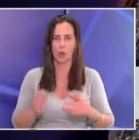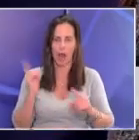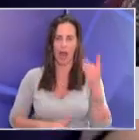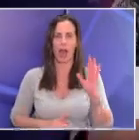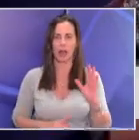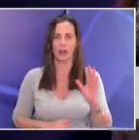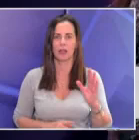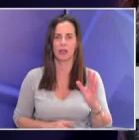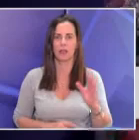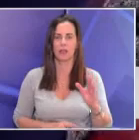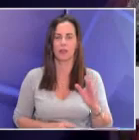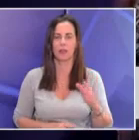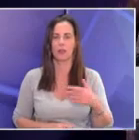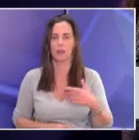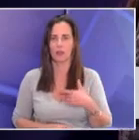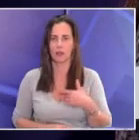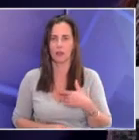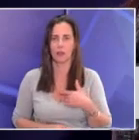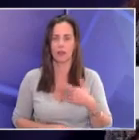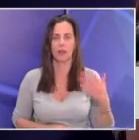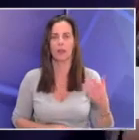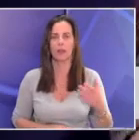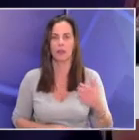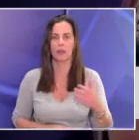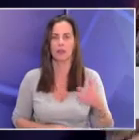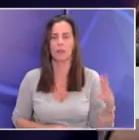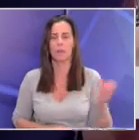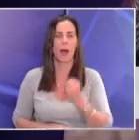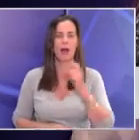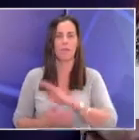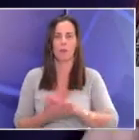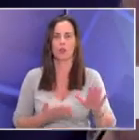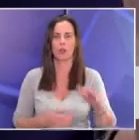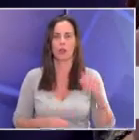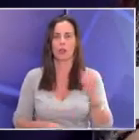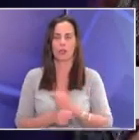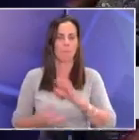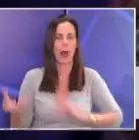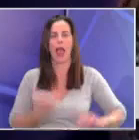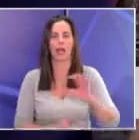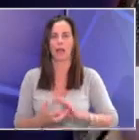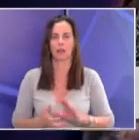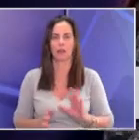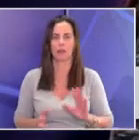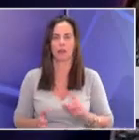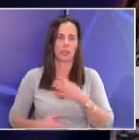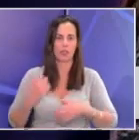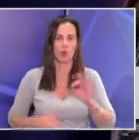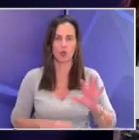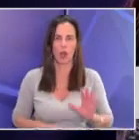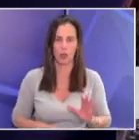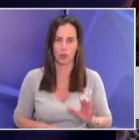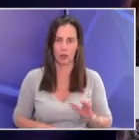קרה. לקח באיזשהו התקף מסוים, בא ופשוט עשה ונדליזם. מאיזשהו תסכול אישי